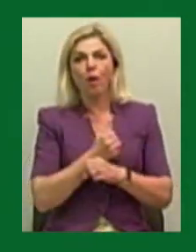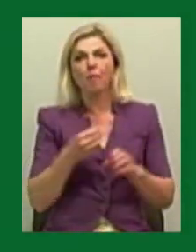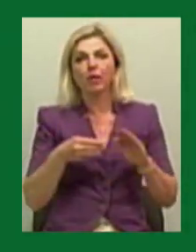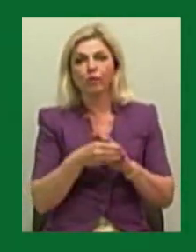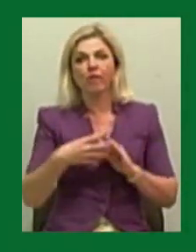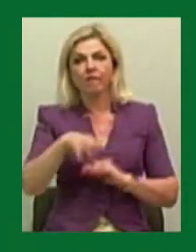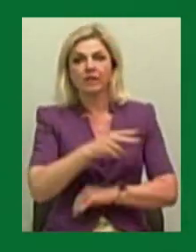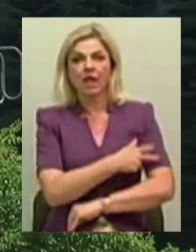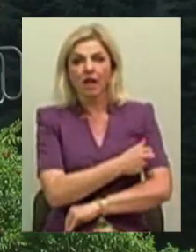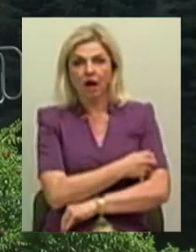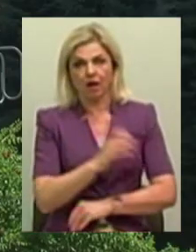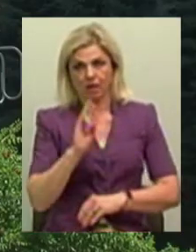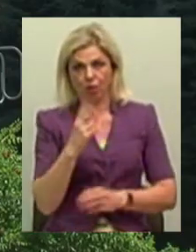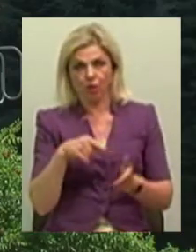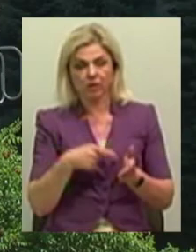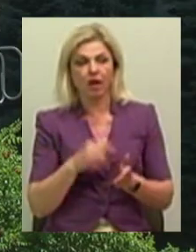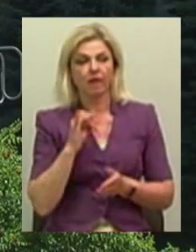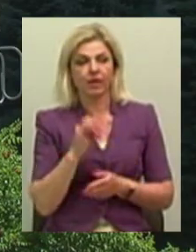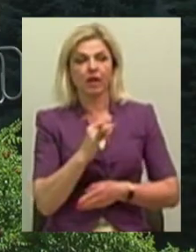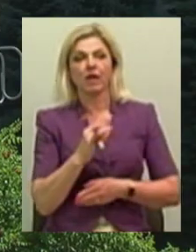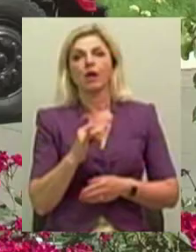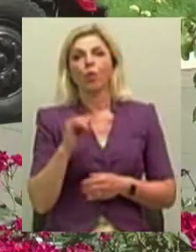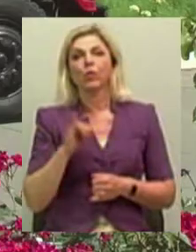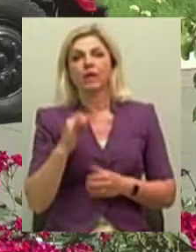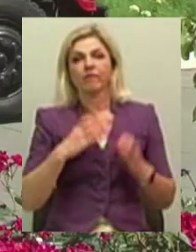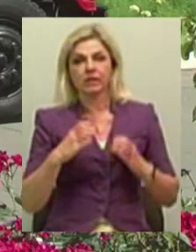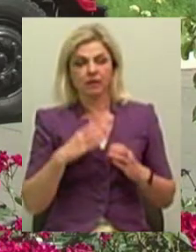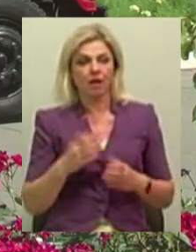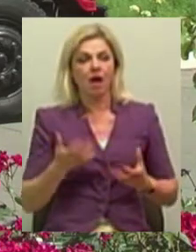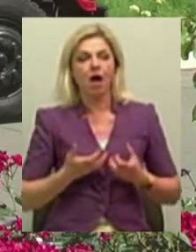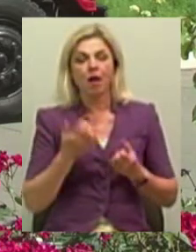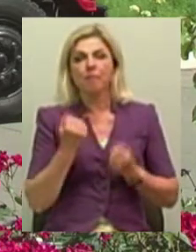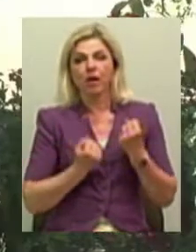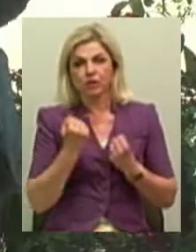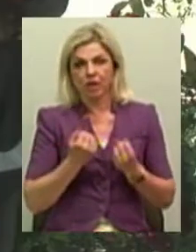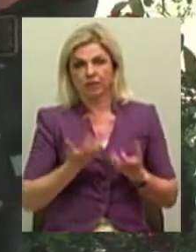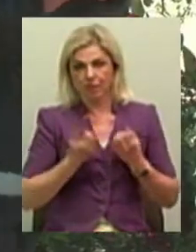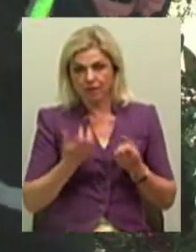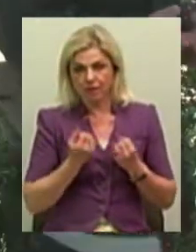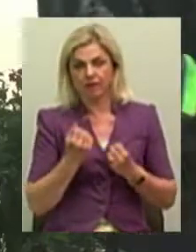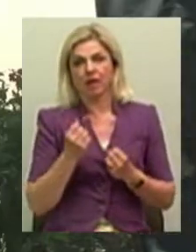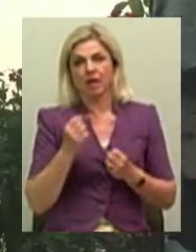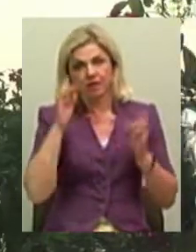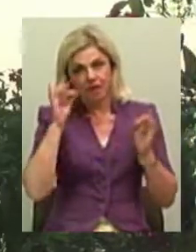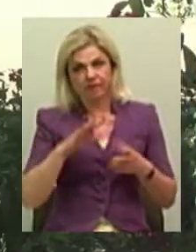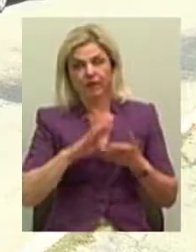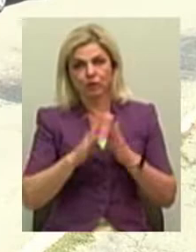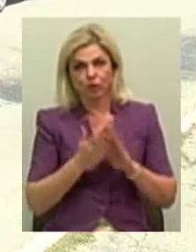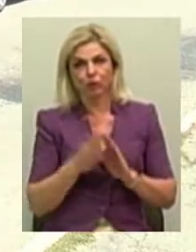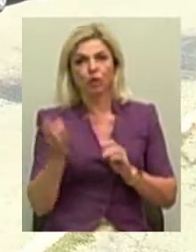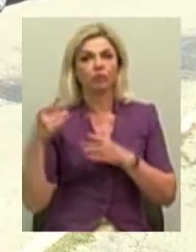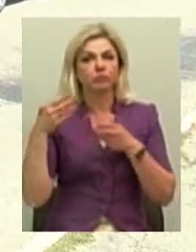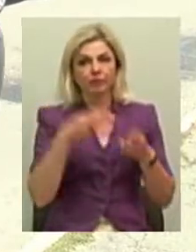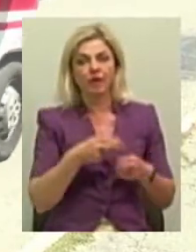університету. На території Миколаївської лікарні номер 3 автомобіль з рятувальниками Державної служби надзвичайних ситуацій прибув об